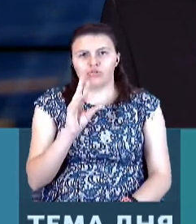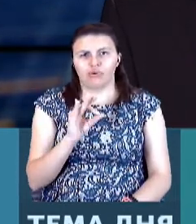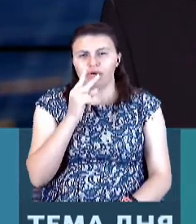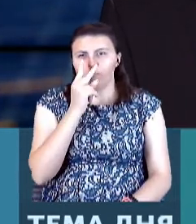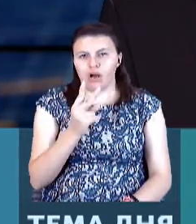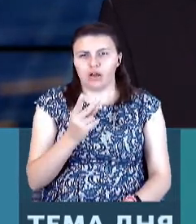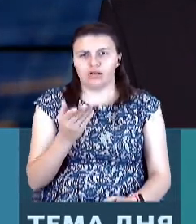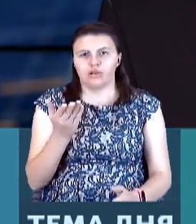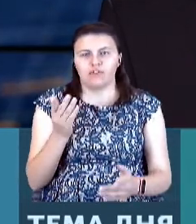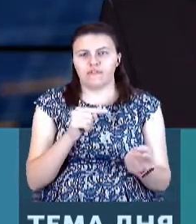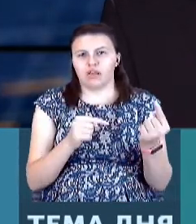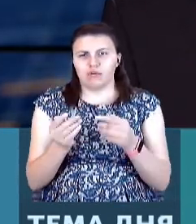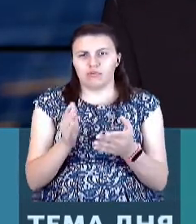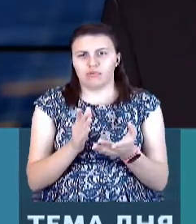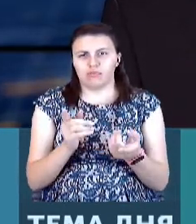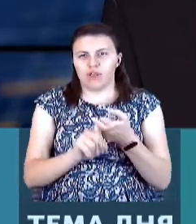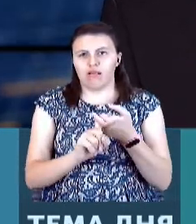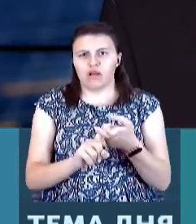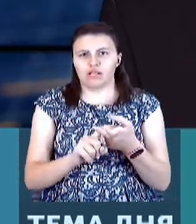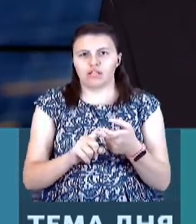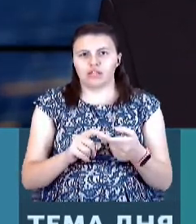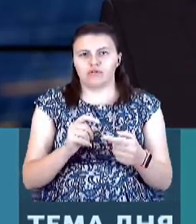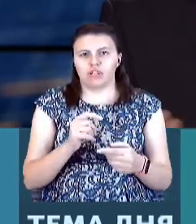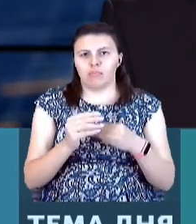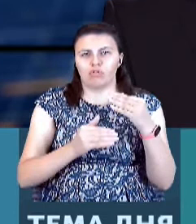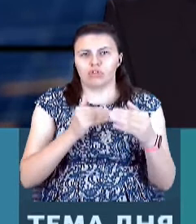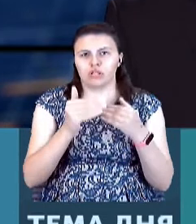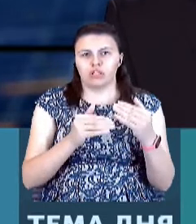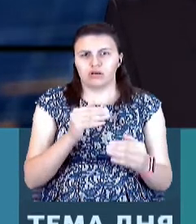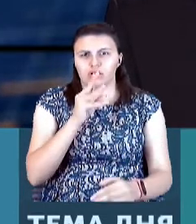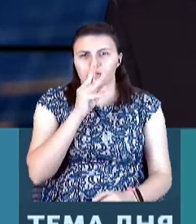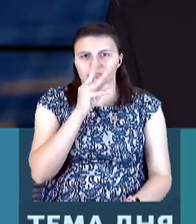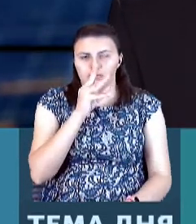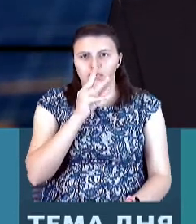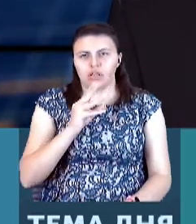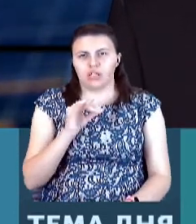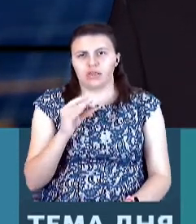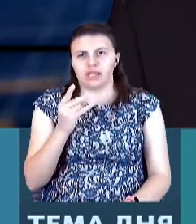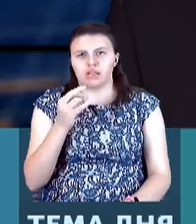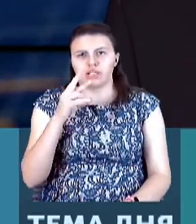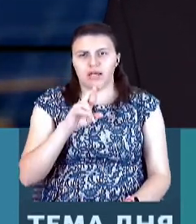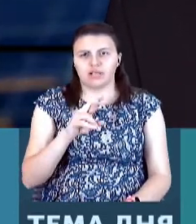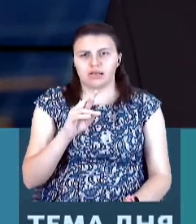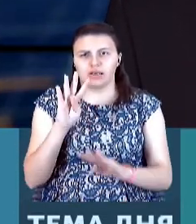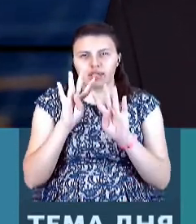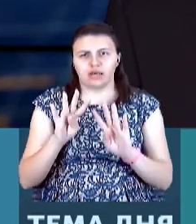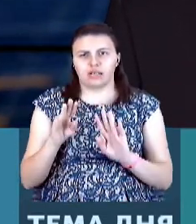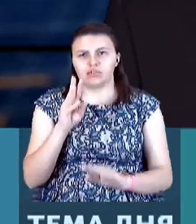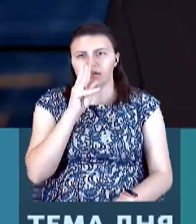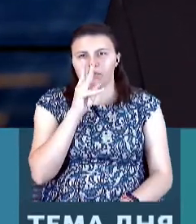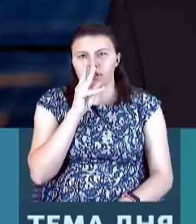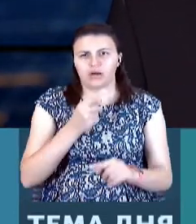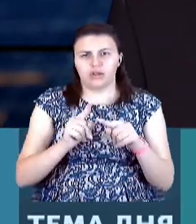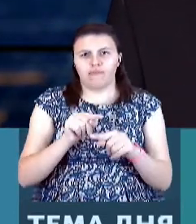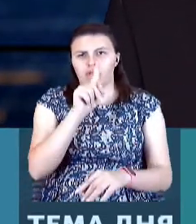бачите взаємозалежність між процесом підвищення мінімалки та детінізацією сірих зарплат? Ну, це велике запитання,